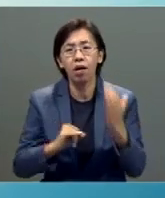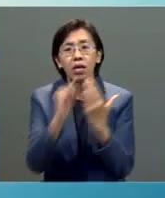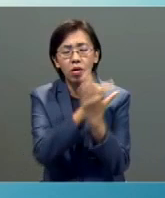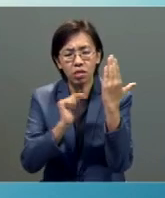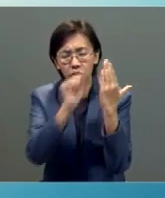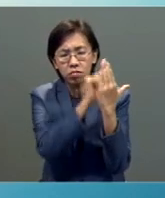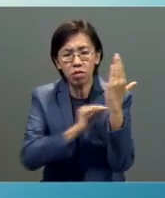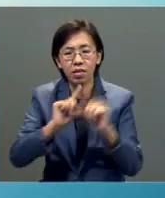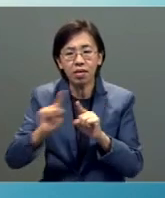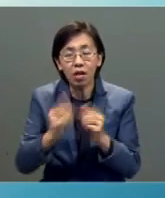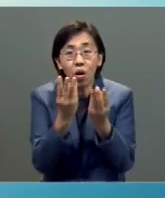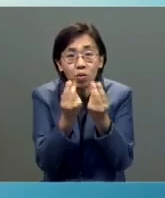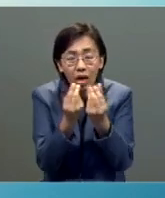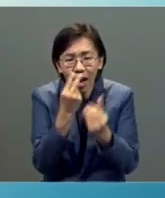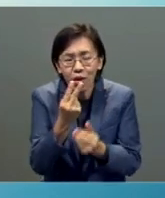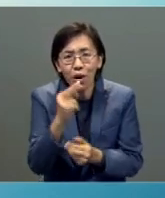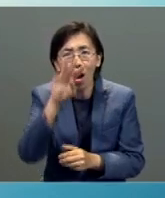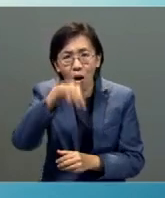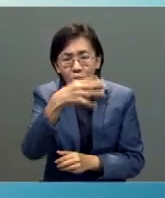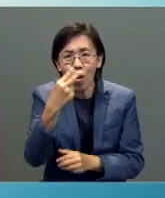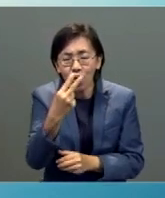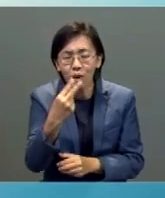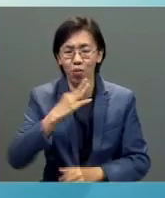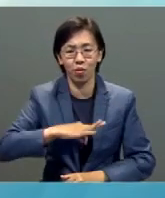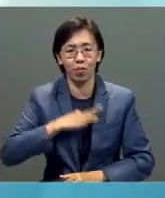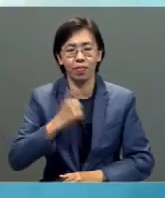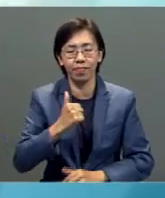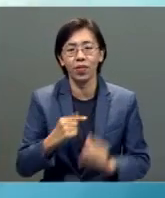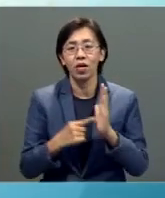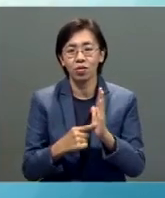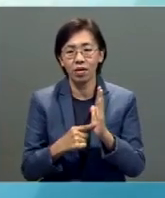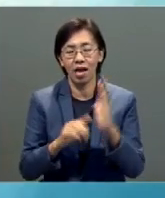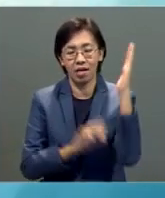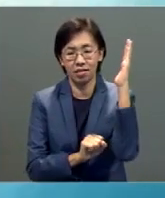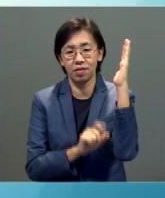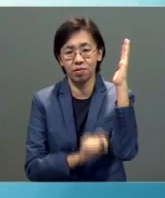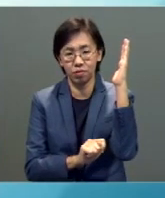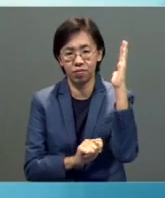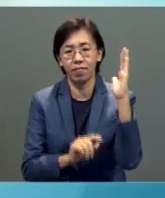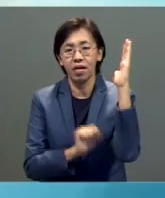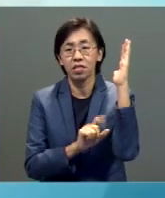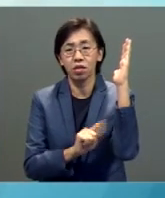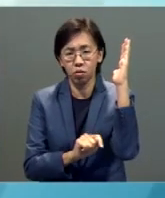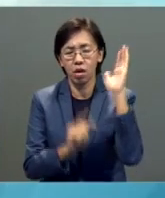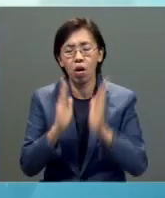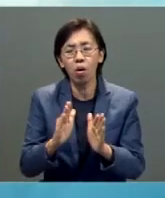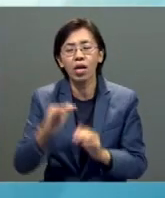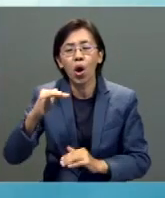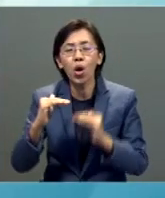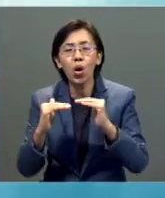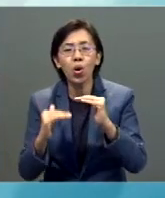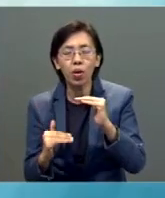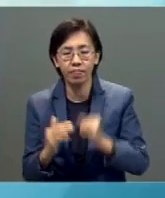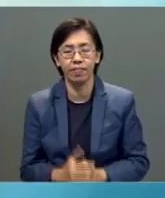หลายๆจังหวัดนี่ตัวเลขเป็นที่น่าพึงพอใจมากๆเลยนะครับโดยเฉพาะจังหวัดสตูลเนี่ยนะครับก็ลดลงอย่างชัดเจนนะครับ